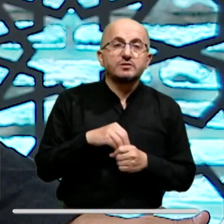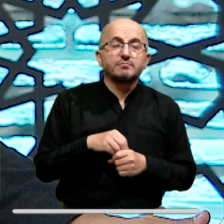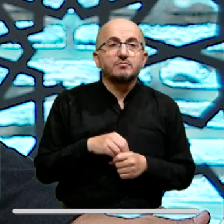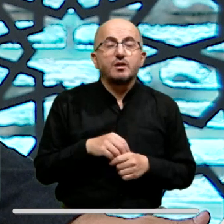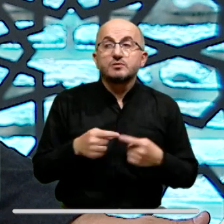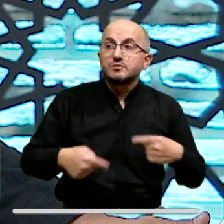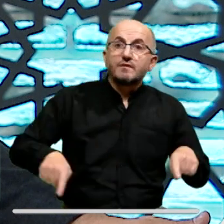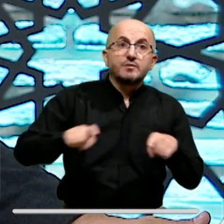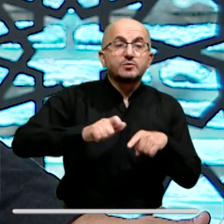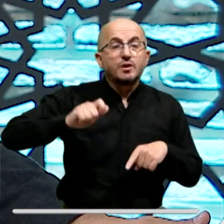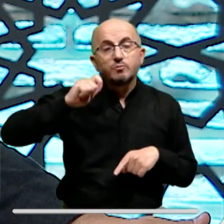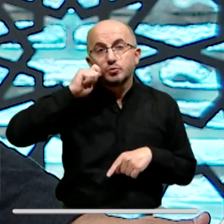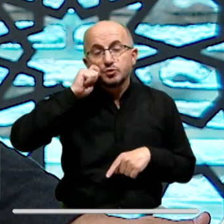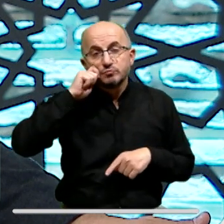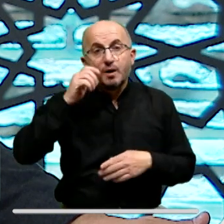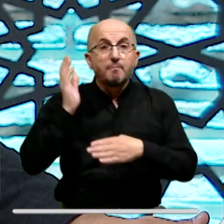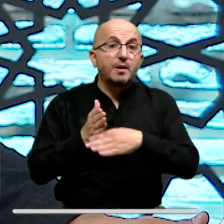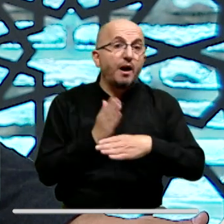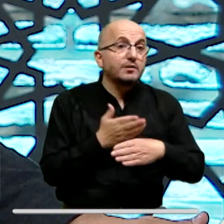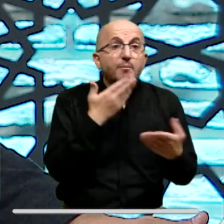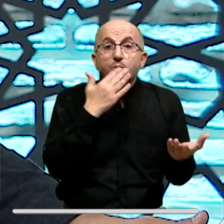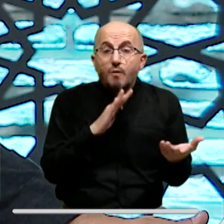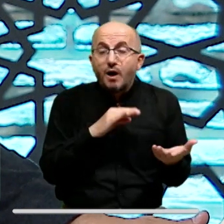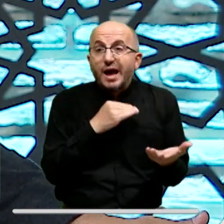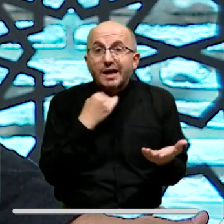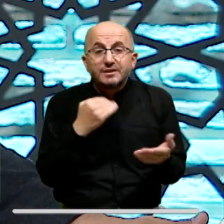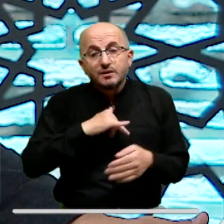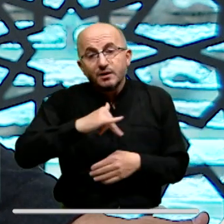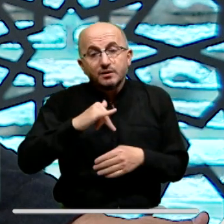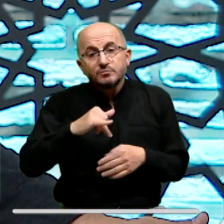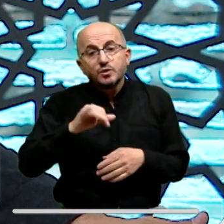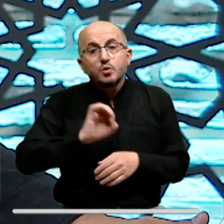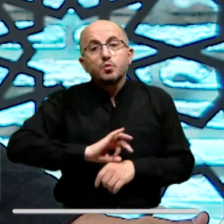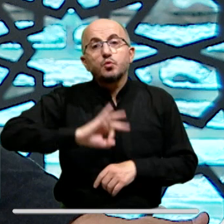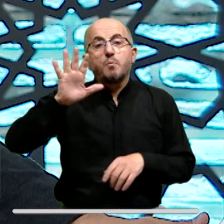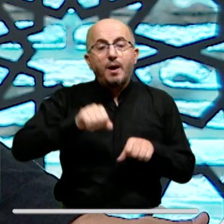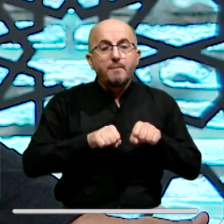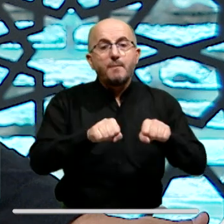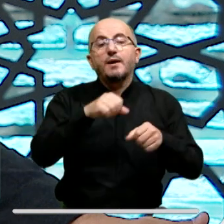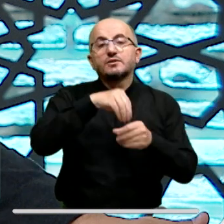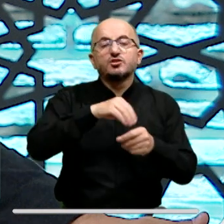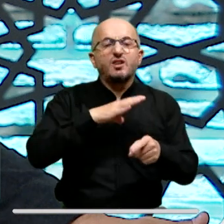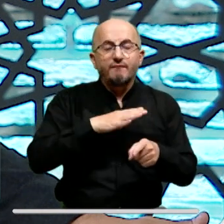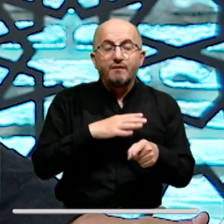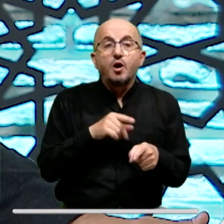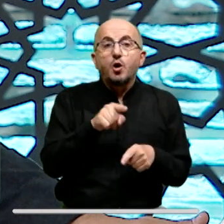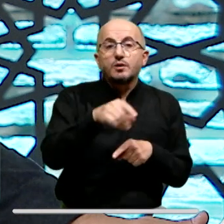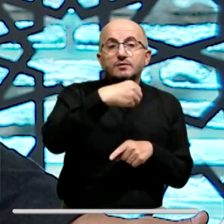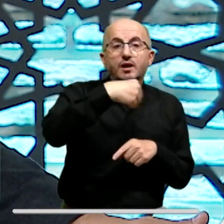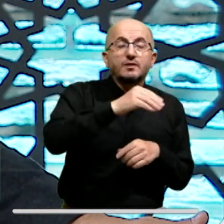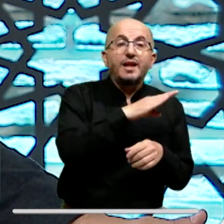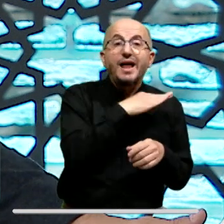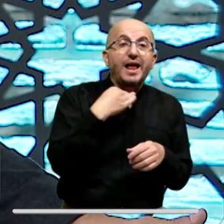bir kasap yok. Ete erişimimiz sadece yakınımızdaki süpermarkette var. Ve orada satılan